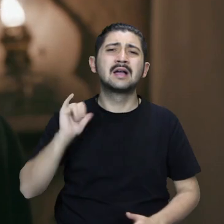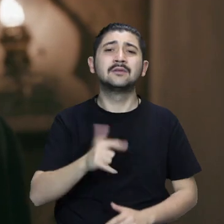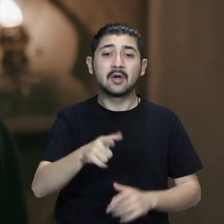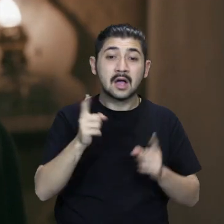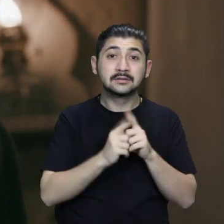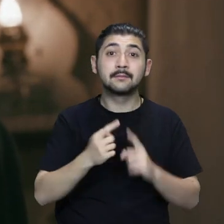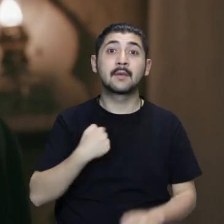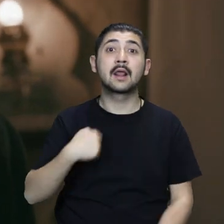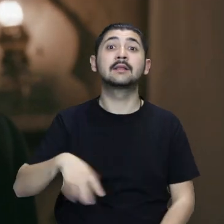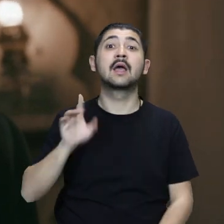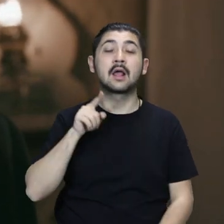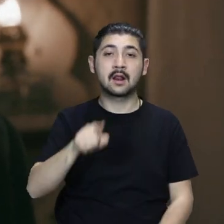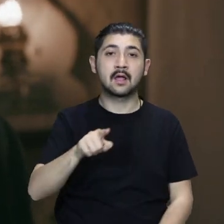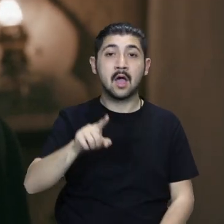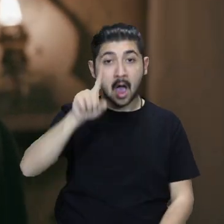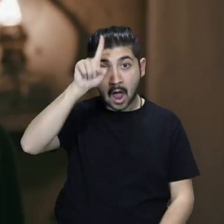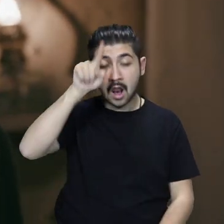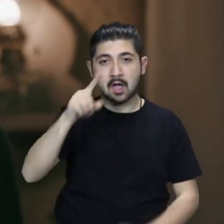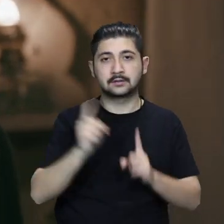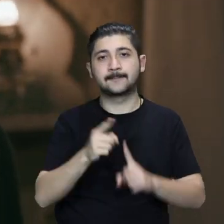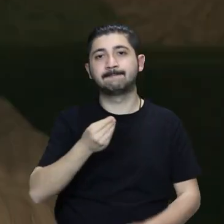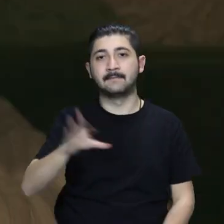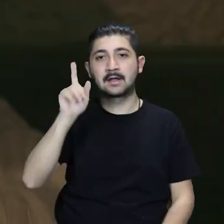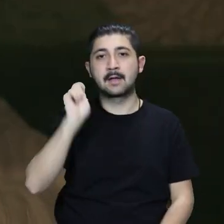değil, ahirette Allah'a vereceksin.